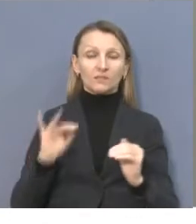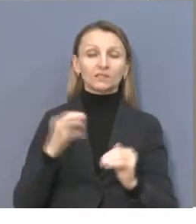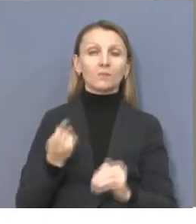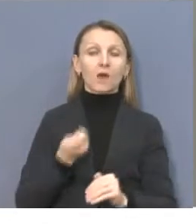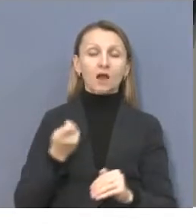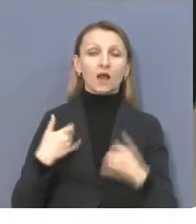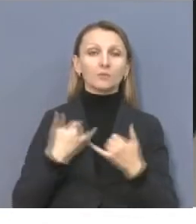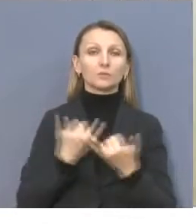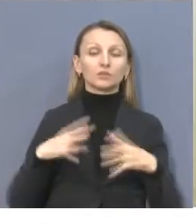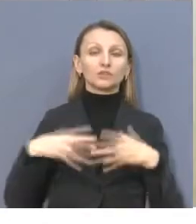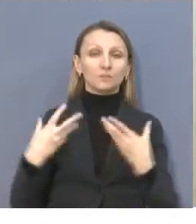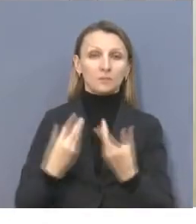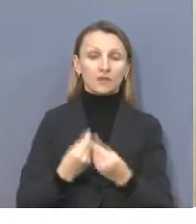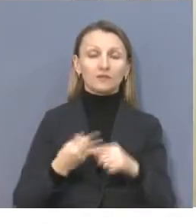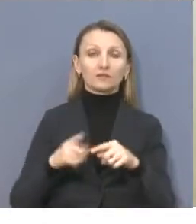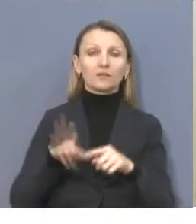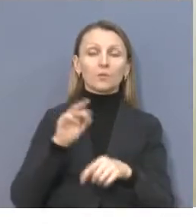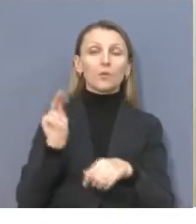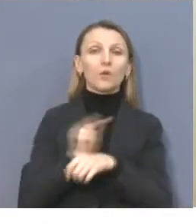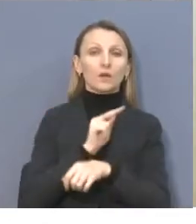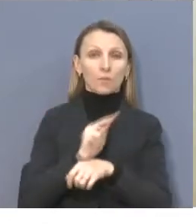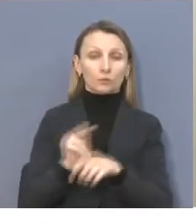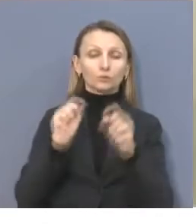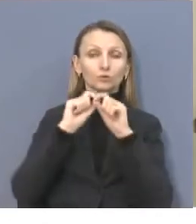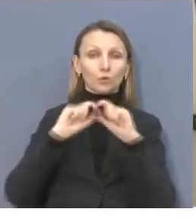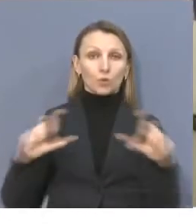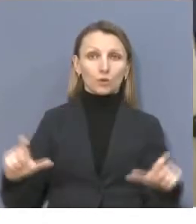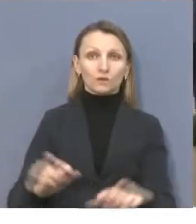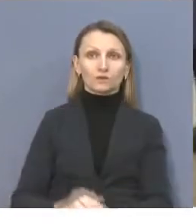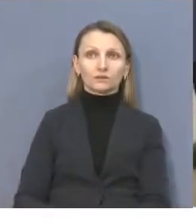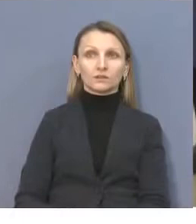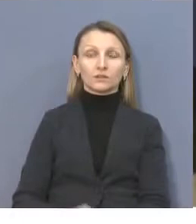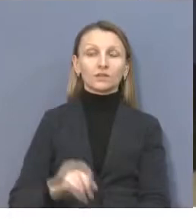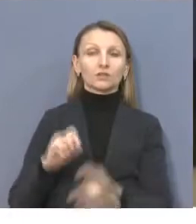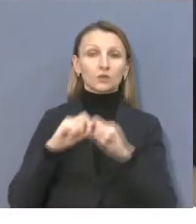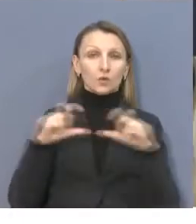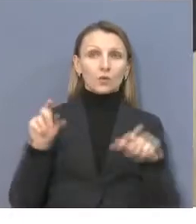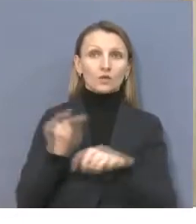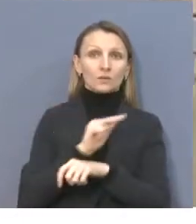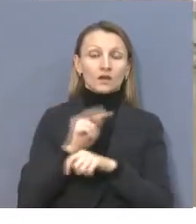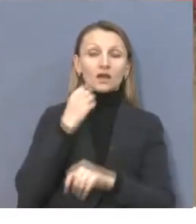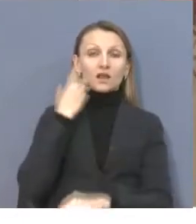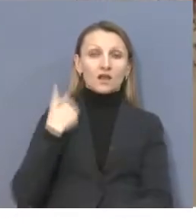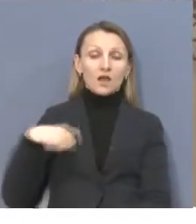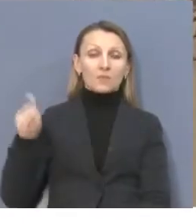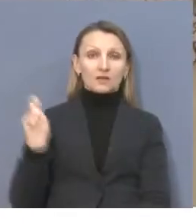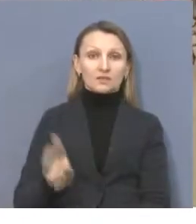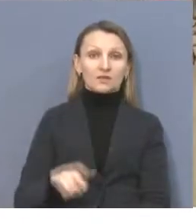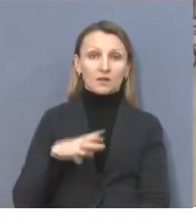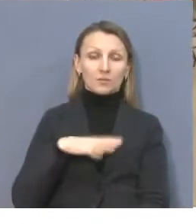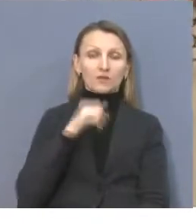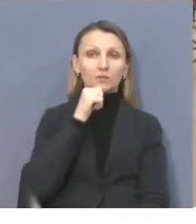также проведена огромная работа по ремонту образовательных учреждений школу подремонтировали и помните дам никогда прежде не прошло